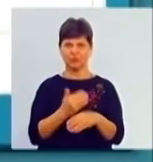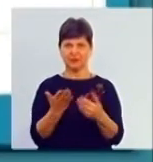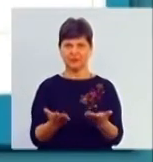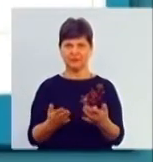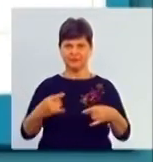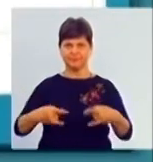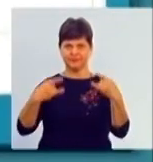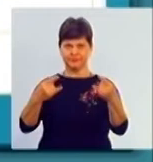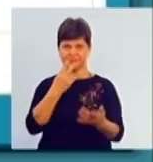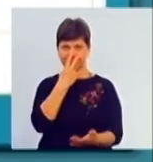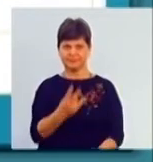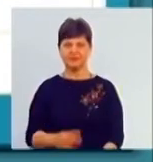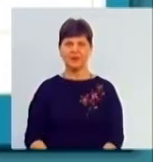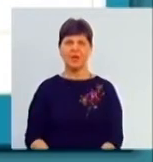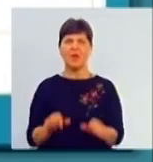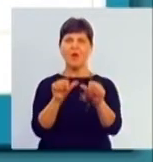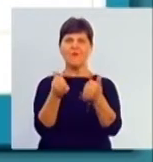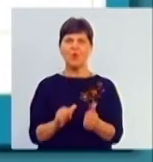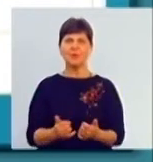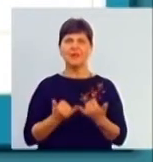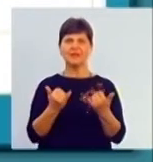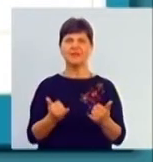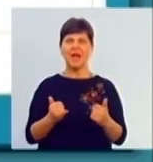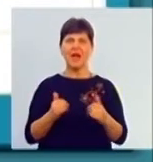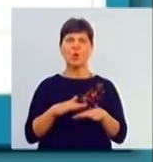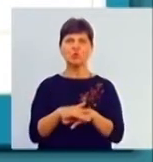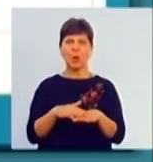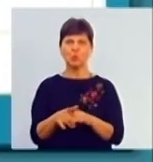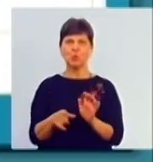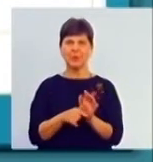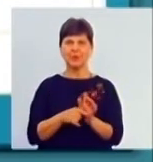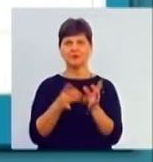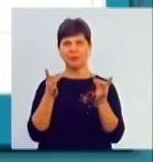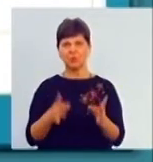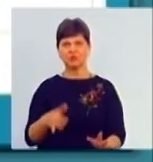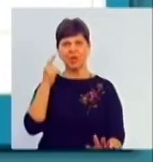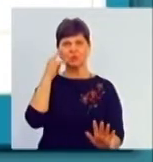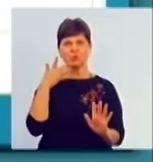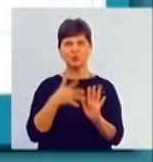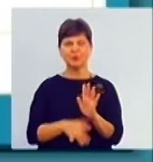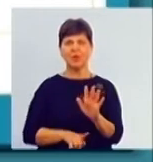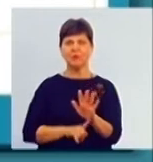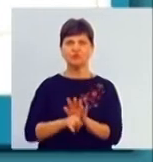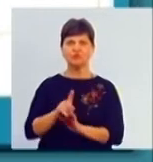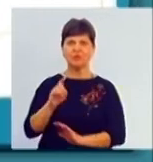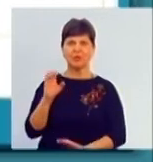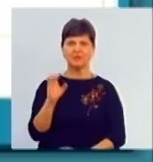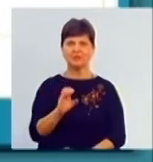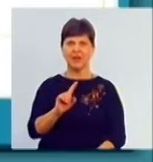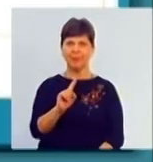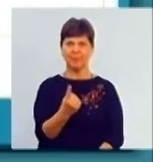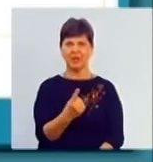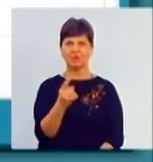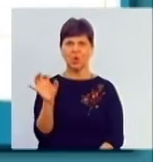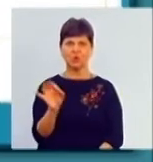зараз бачимо формулу для розрахунку пенсії. Вона проста і зрозуміла, починаючи з